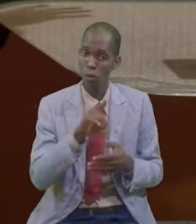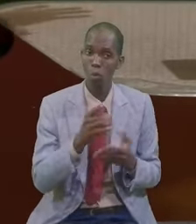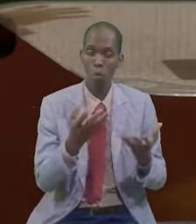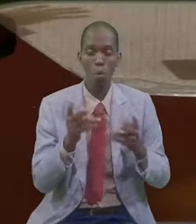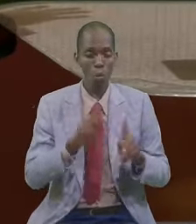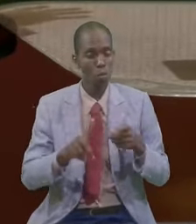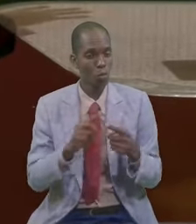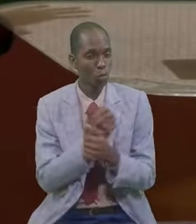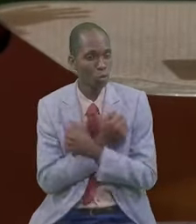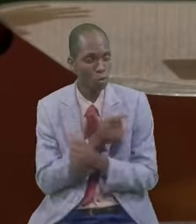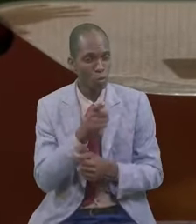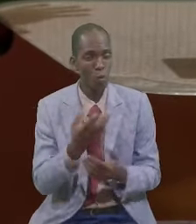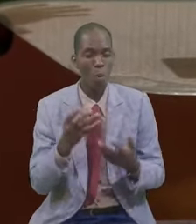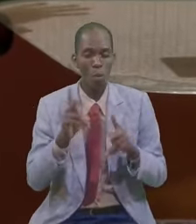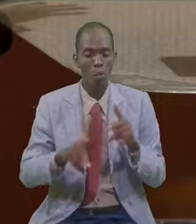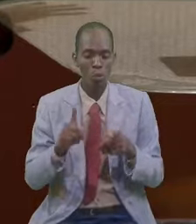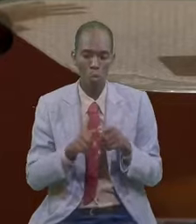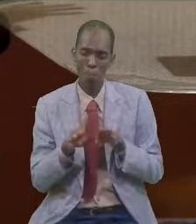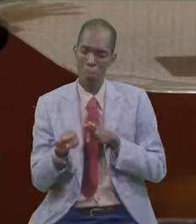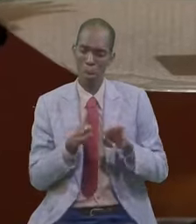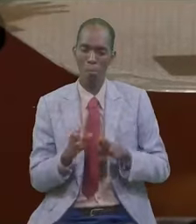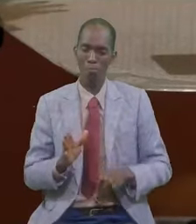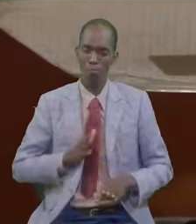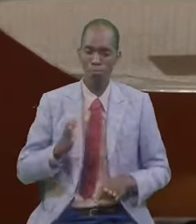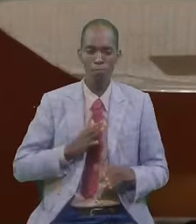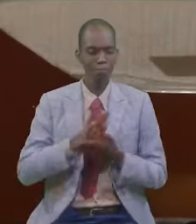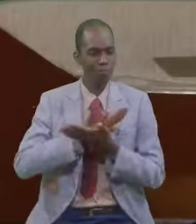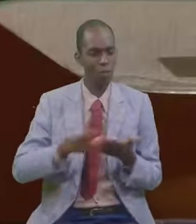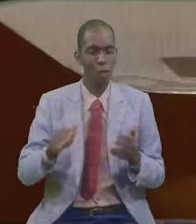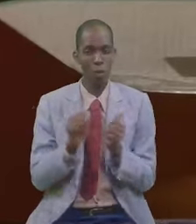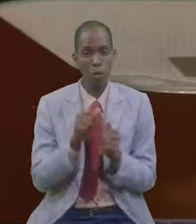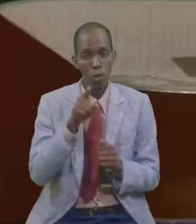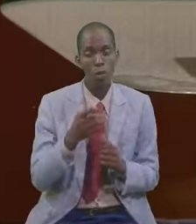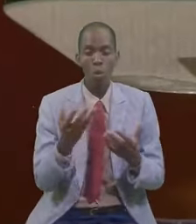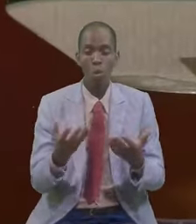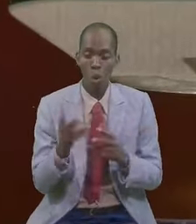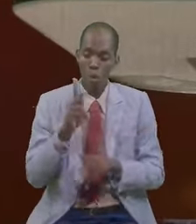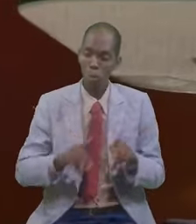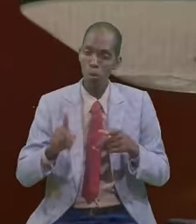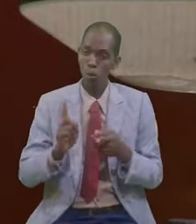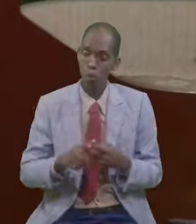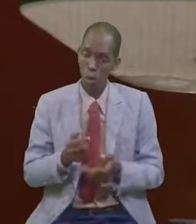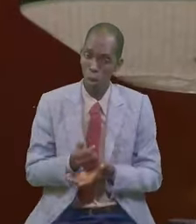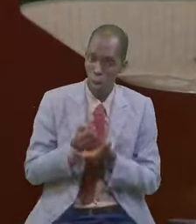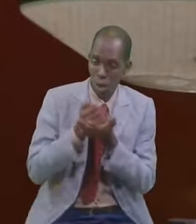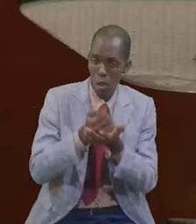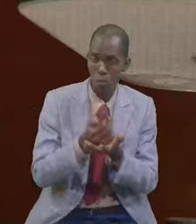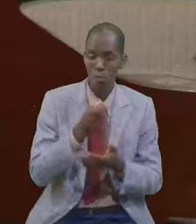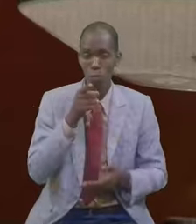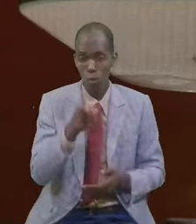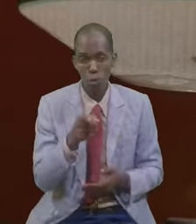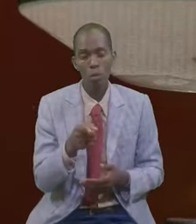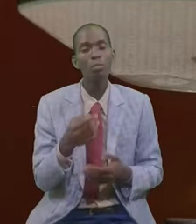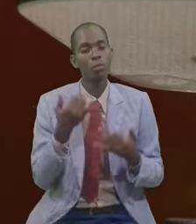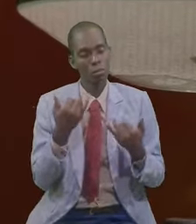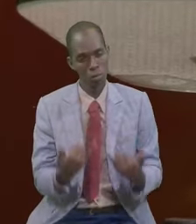vous pardonnent. Vous voulez qu'ils vous aiment. Vous voulez qu'ils se comportent bien envers vous. vous voulez qu'il vous aide et non pas de vous faire du